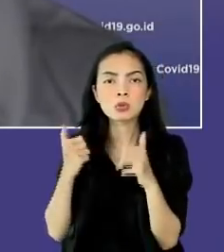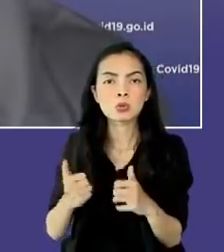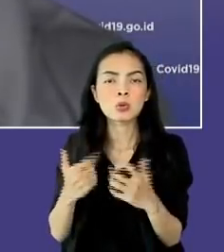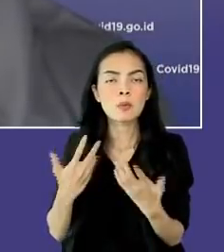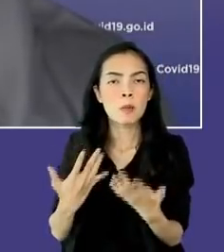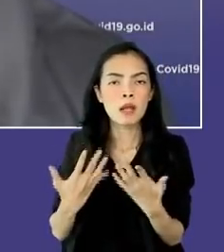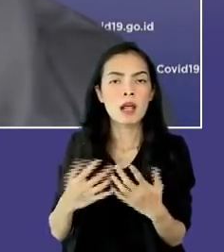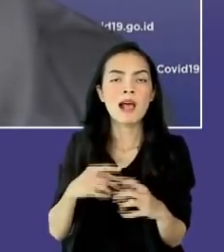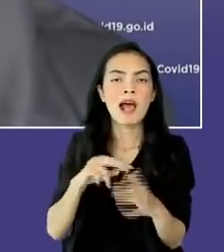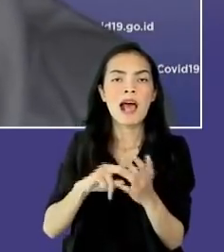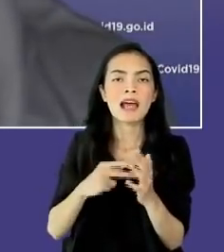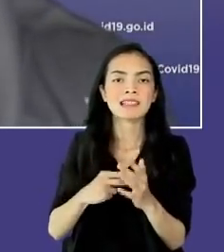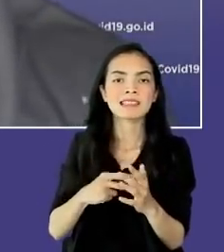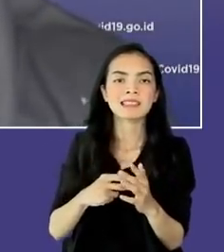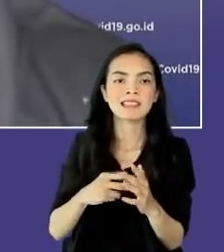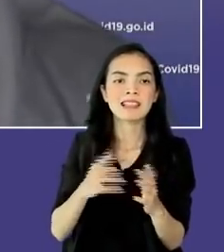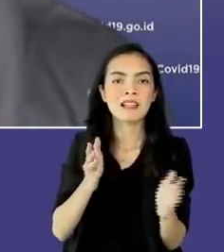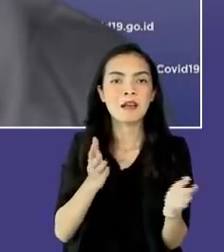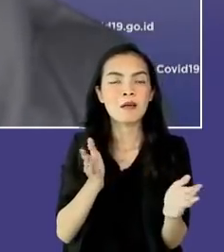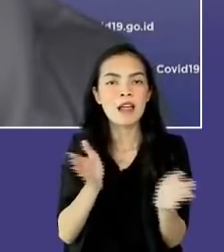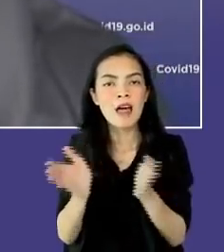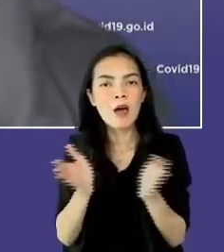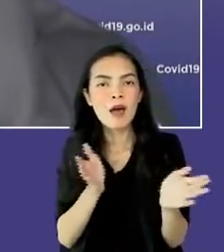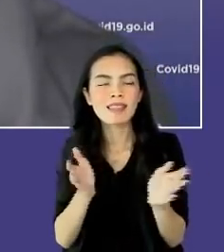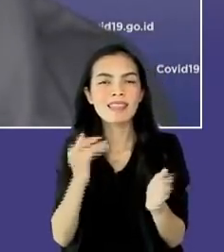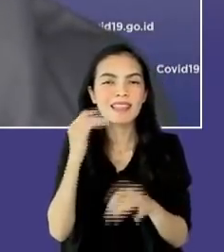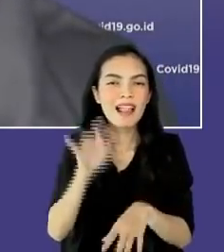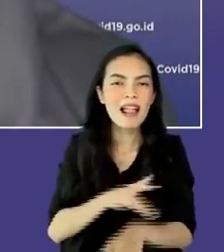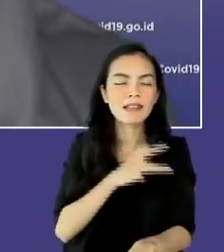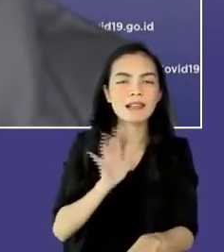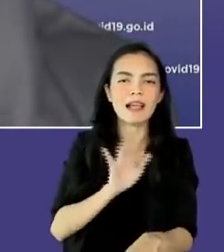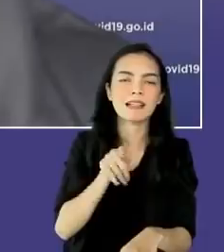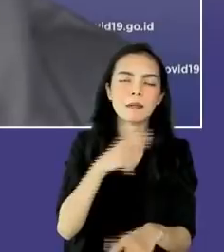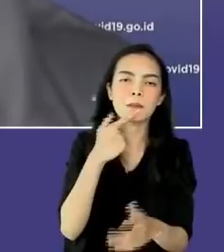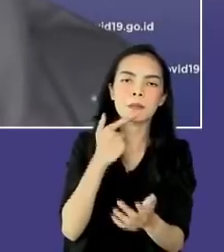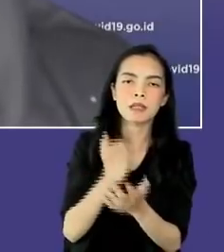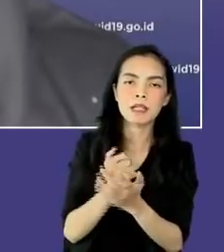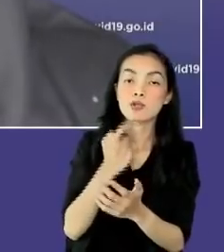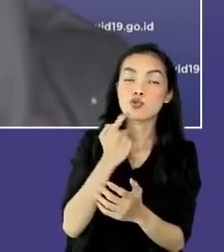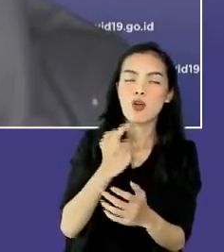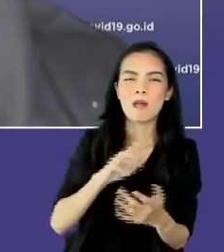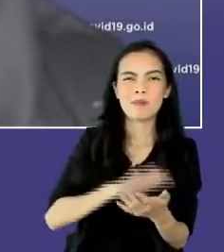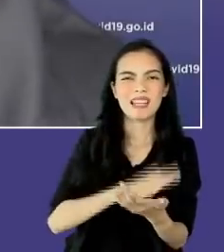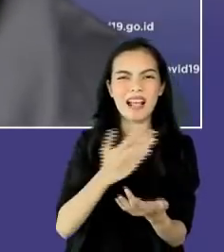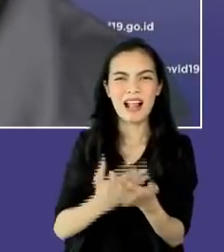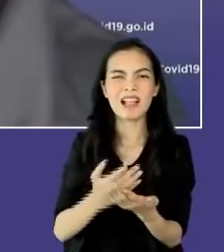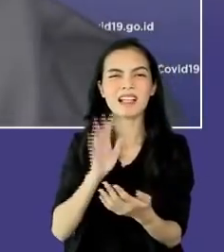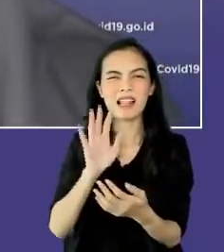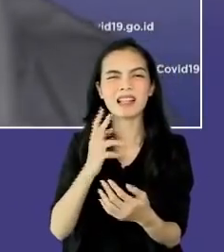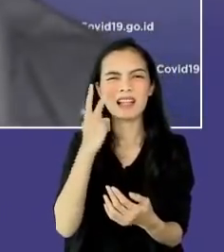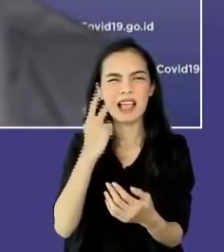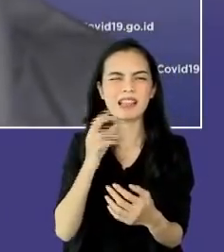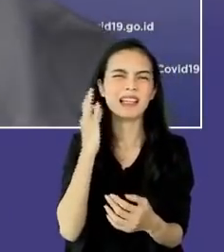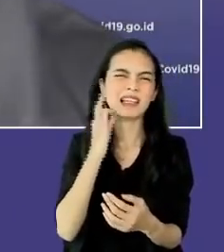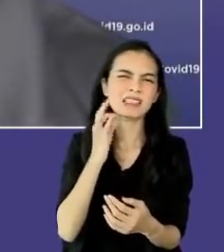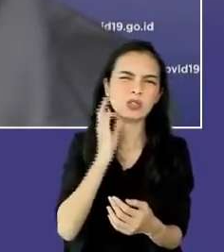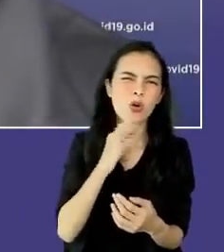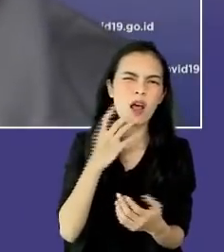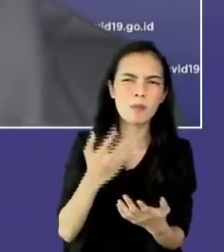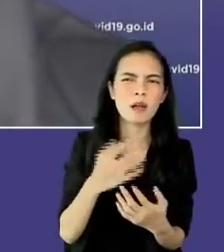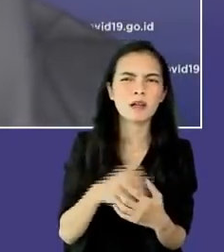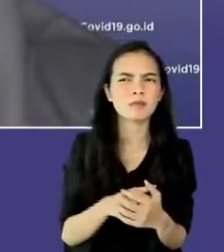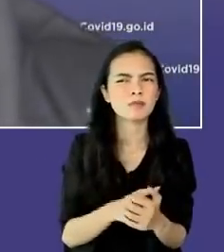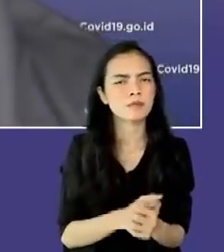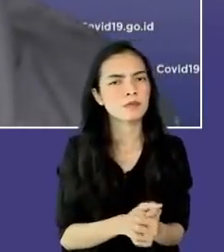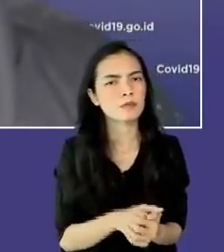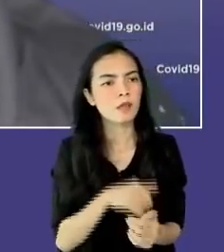sehingga tidak terjadi keterlambatan penanganan. Ini hal lain yang juga harus kita highlight terkait dengan kematian. Maka nanti kita lihat faktor risikonya apa saja kira-kira